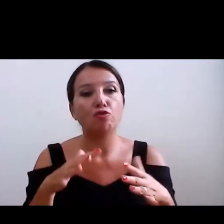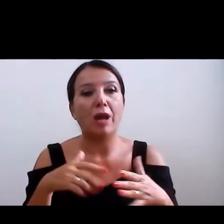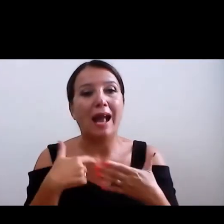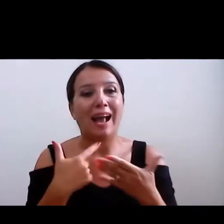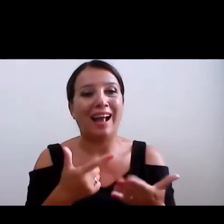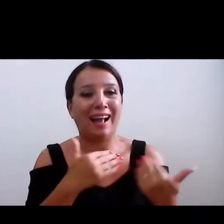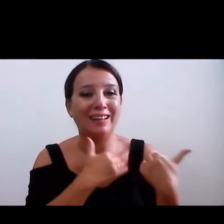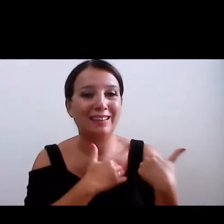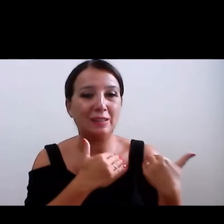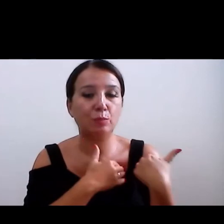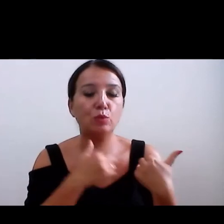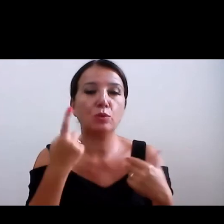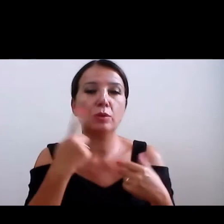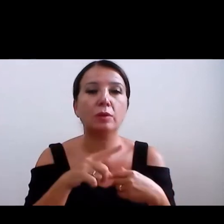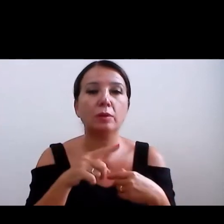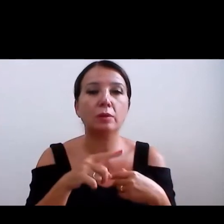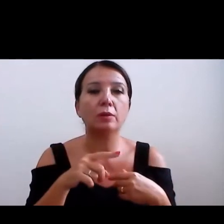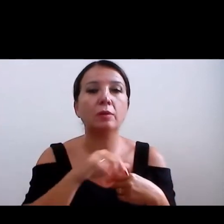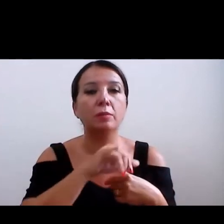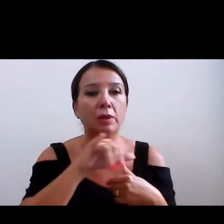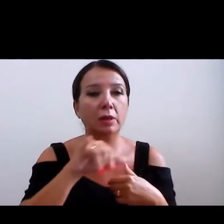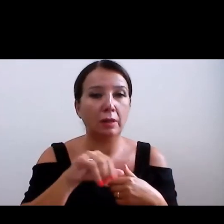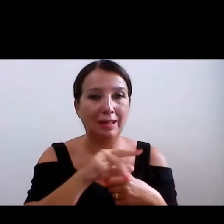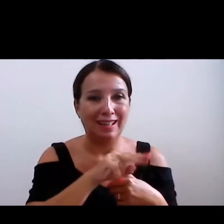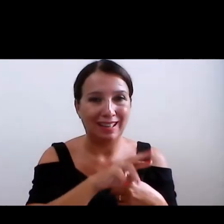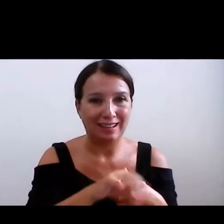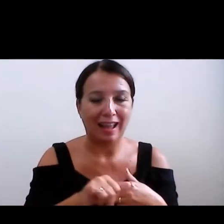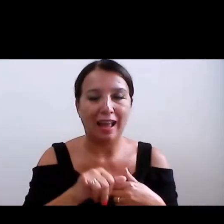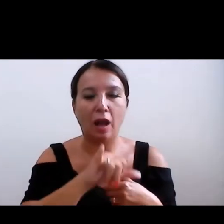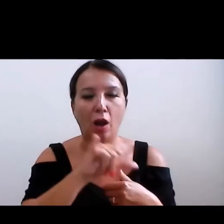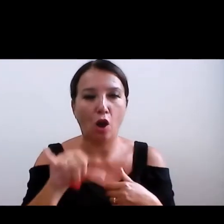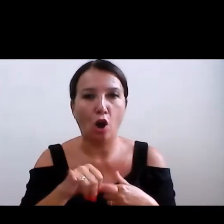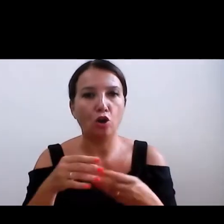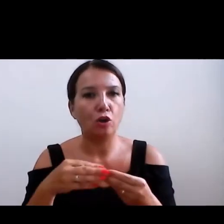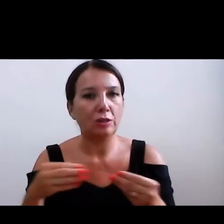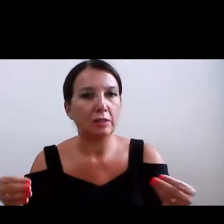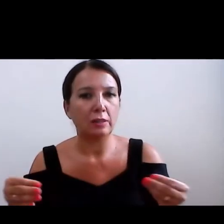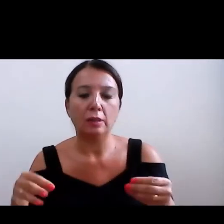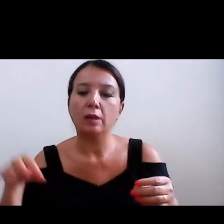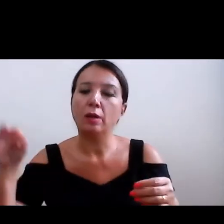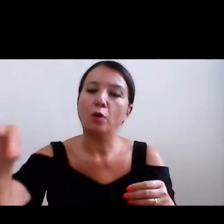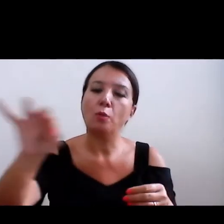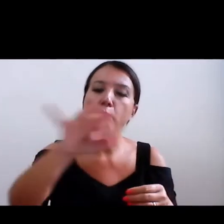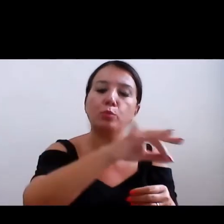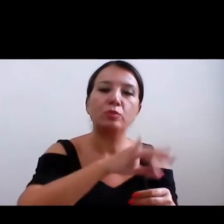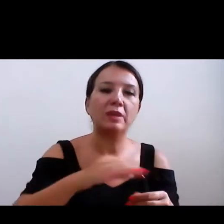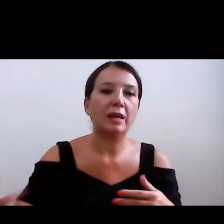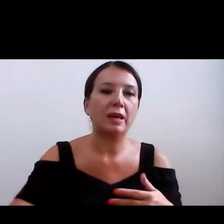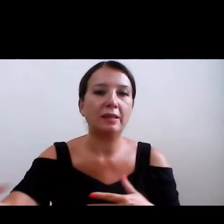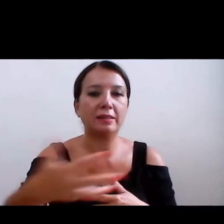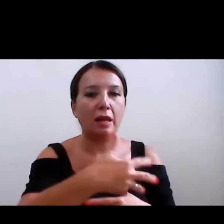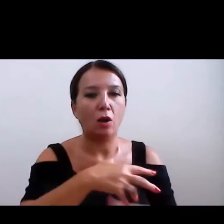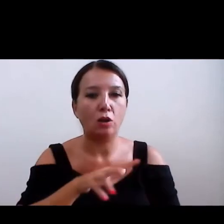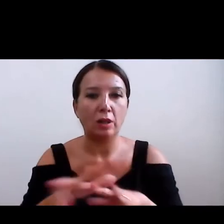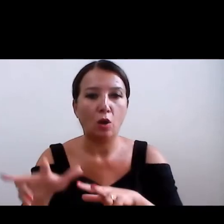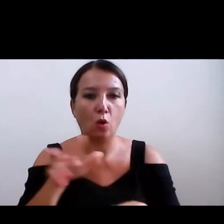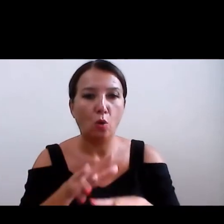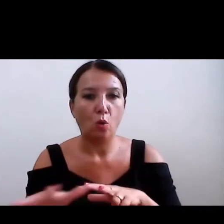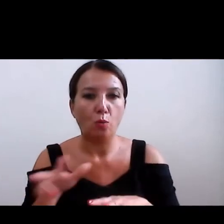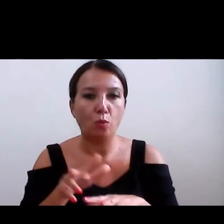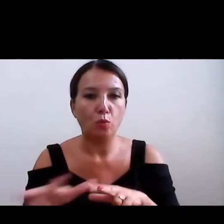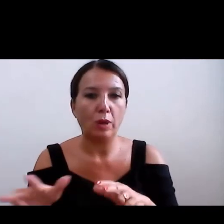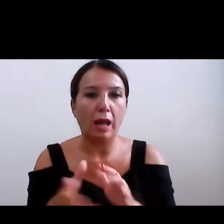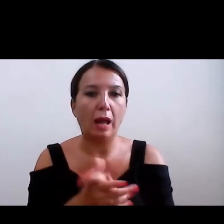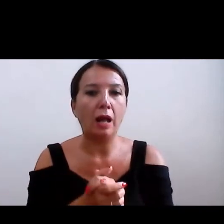per RAE, oli e tessuti il riferimento sono i punti di raccolta comunale. Su questo